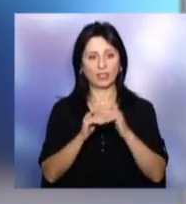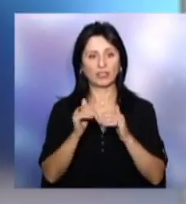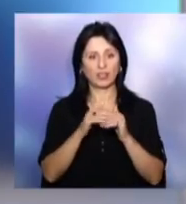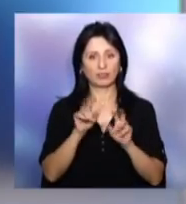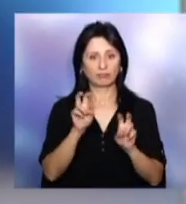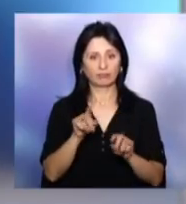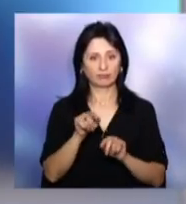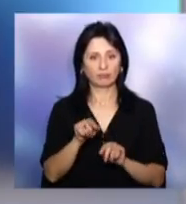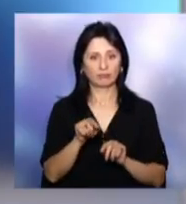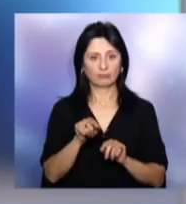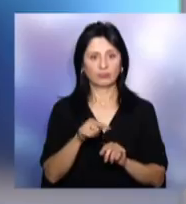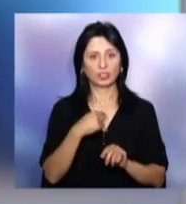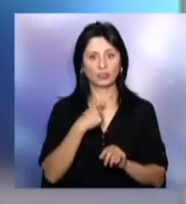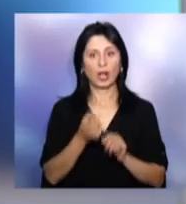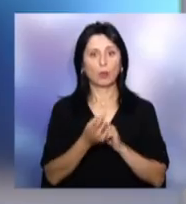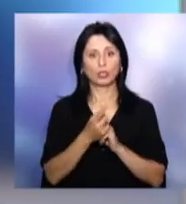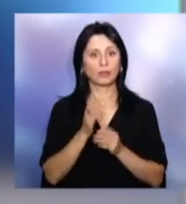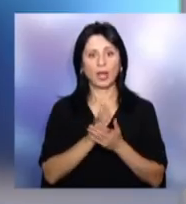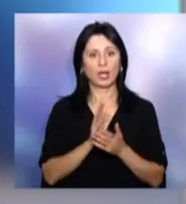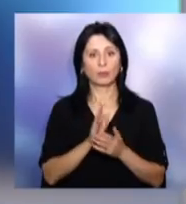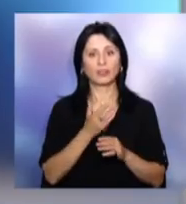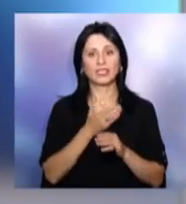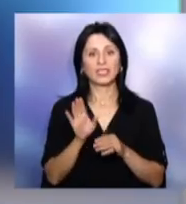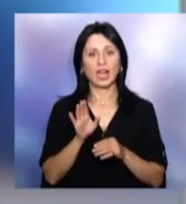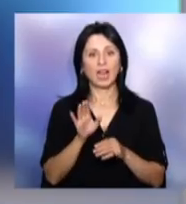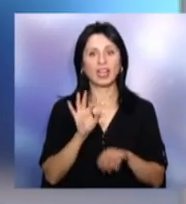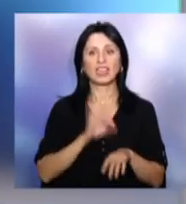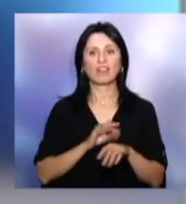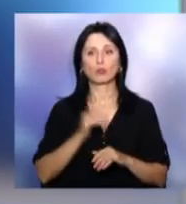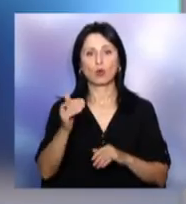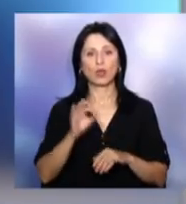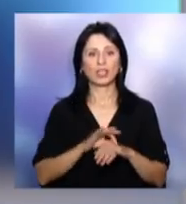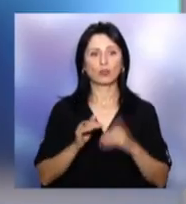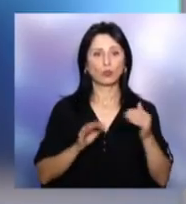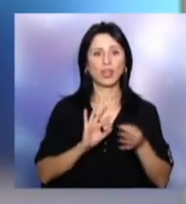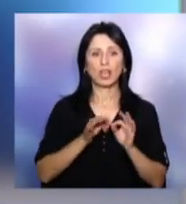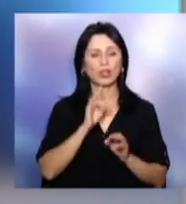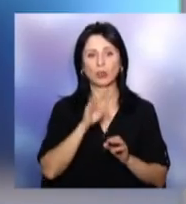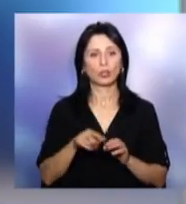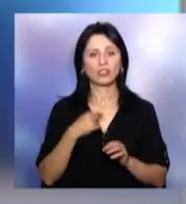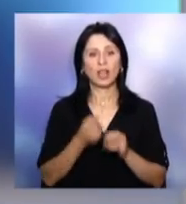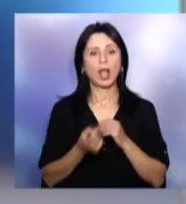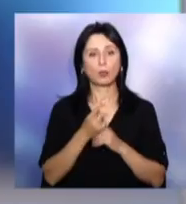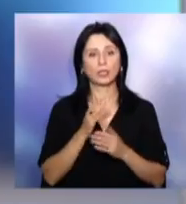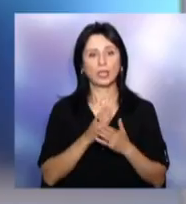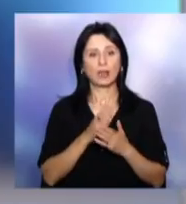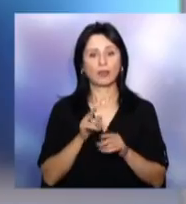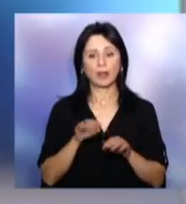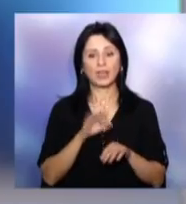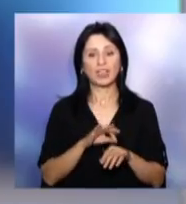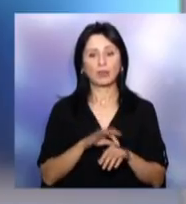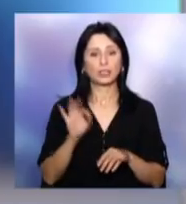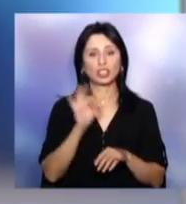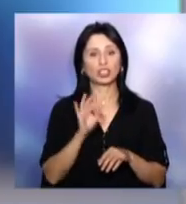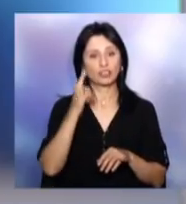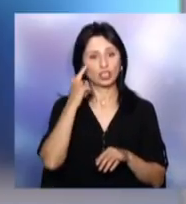და ჩვენი ამოცანა არ არის ცალკეულ დაავადებაზე დეტალური საუბარი. ჩვენი ამოცანა ამ დაავადების